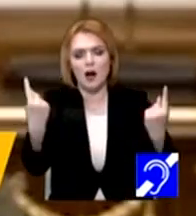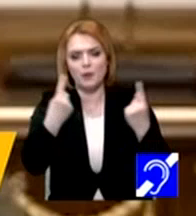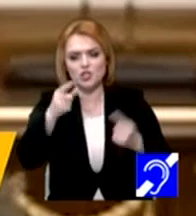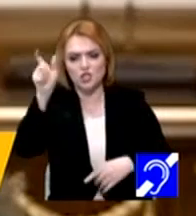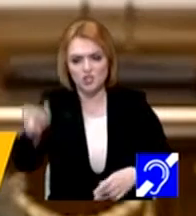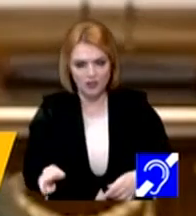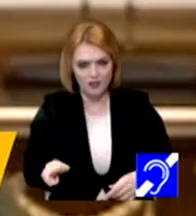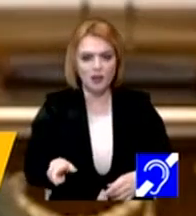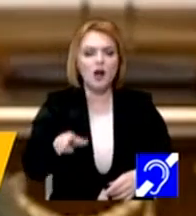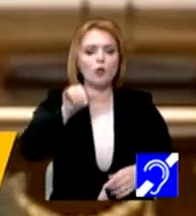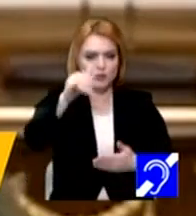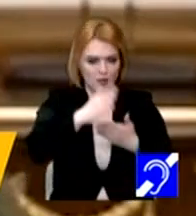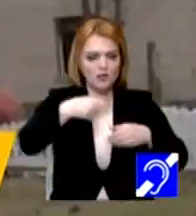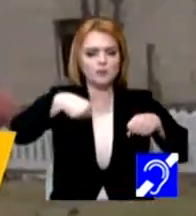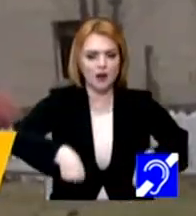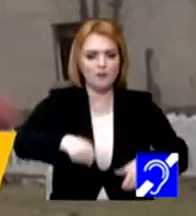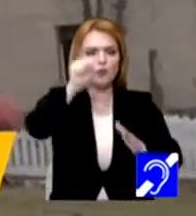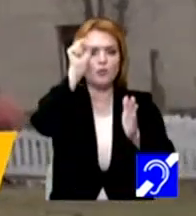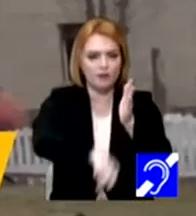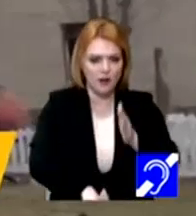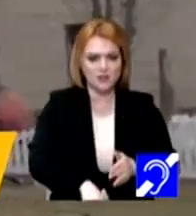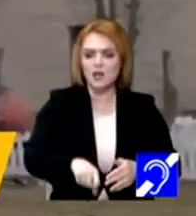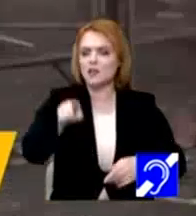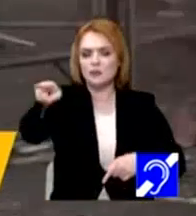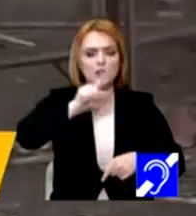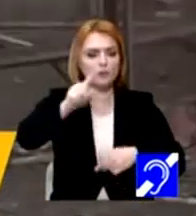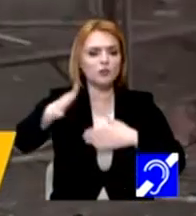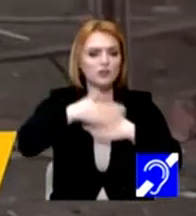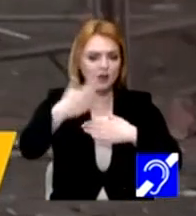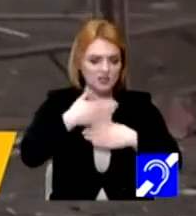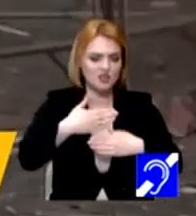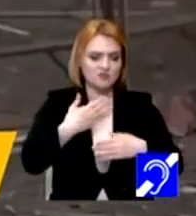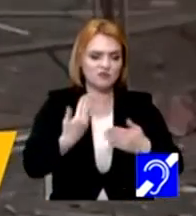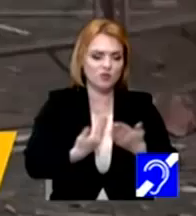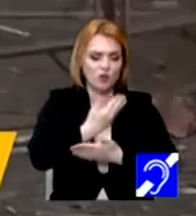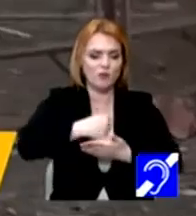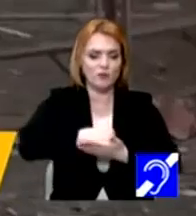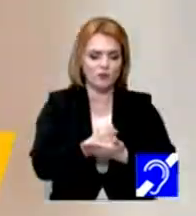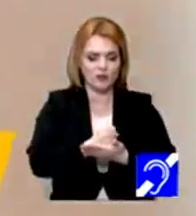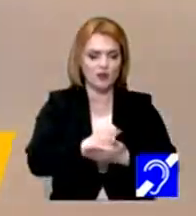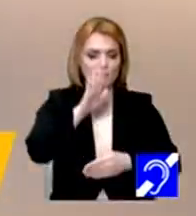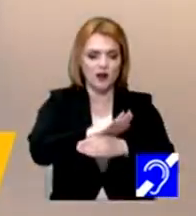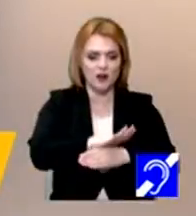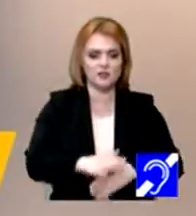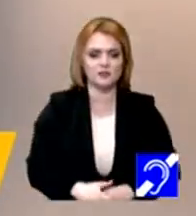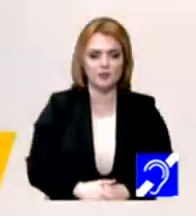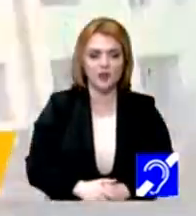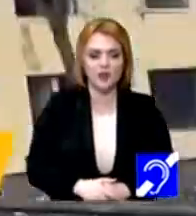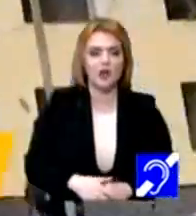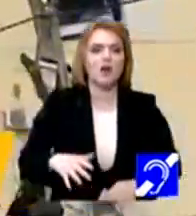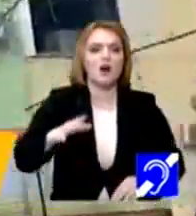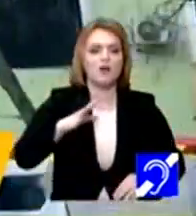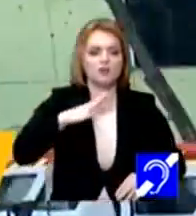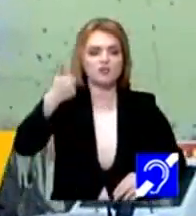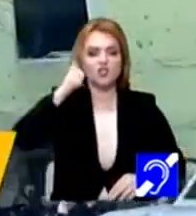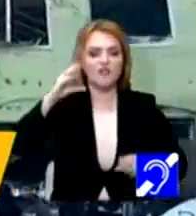tuturor proprietăților Federației Ruse, precum și proprietăți ale rezidenților acestei țări de pe teritoriul Ucrainei. În urma bombardării